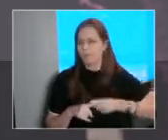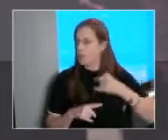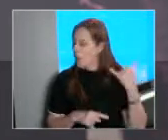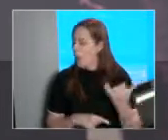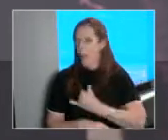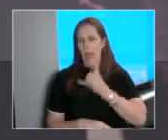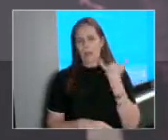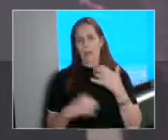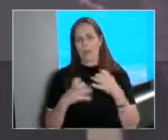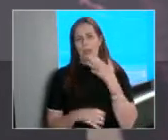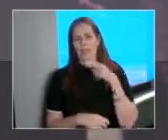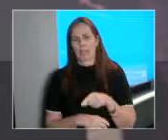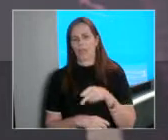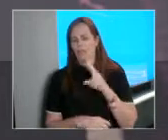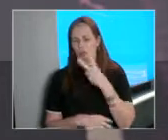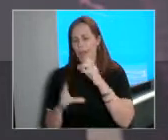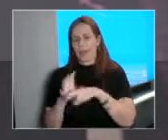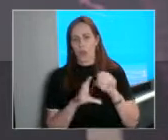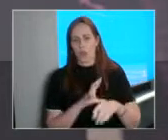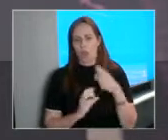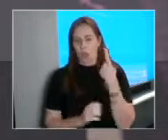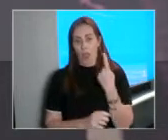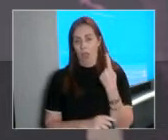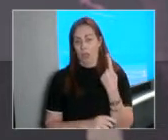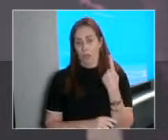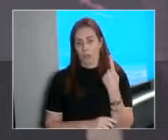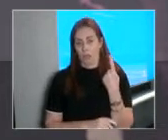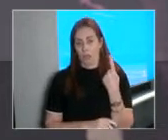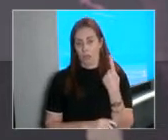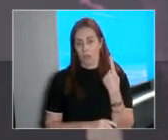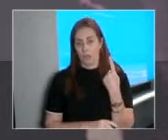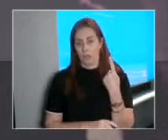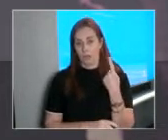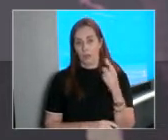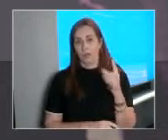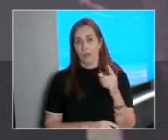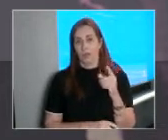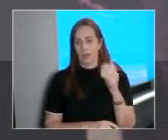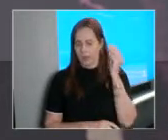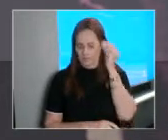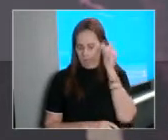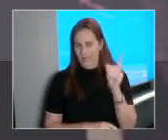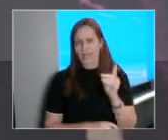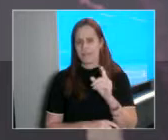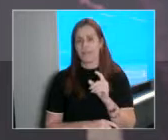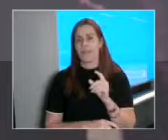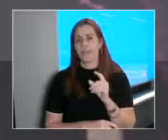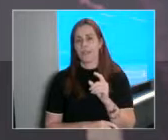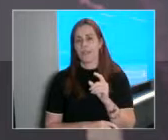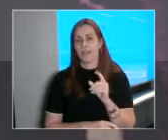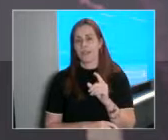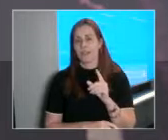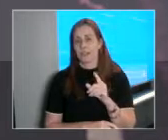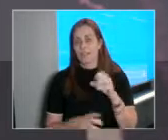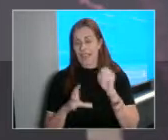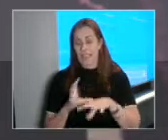ומתמשך לחברה הישראלית. יש היום שתי קרנות, אחת באמת, הזכרתי יד הנדיב, והכנסת, בית המשפטים. וקרן אדמונד